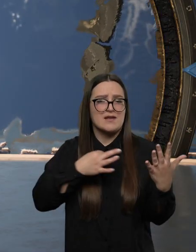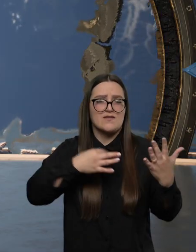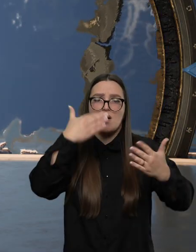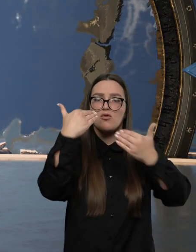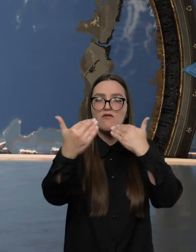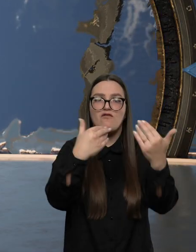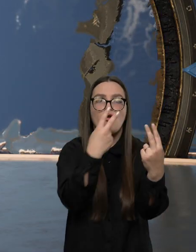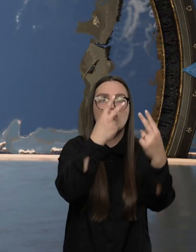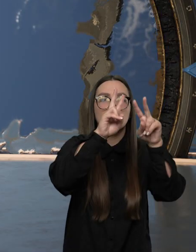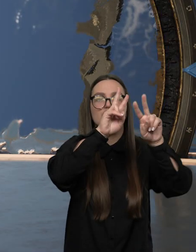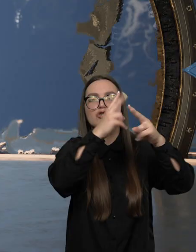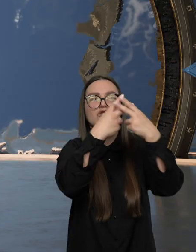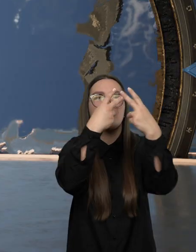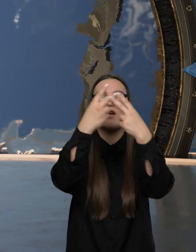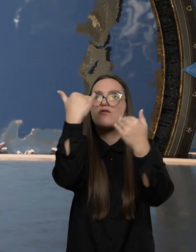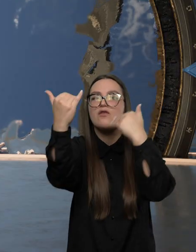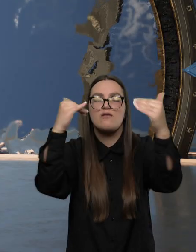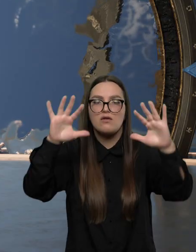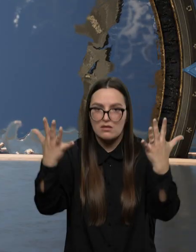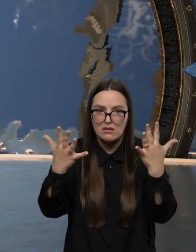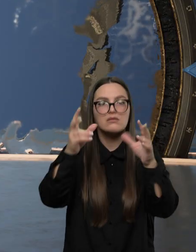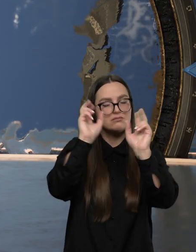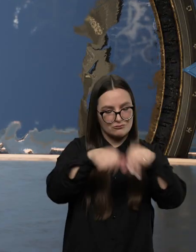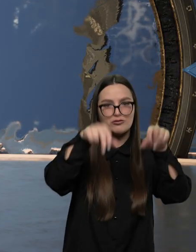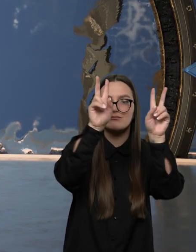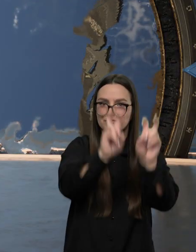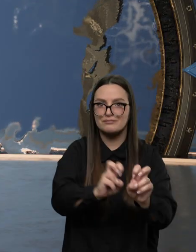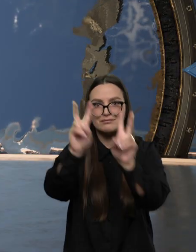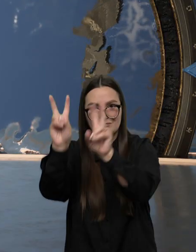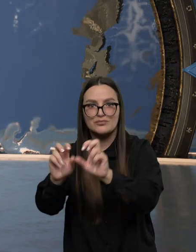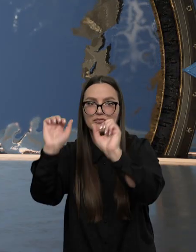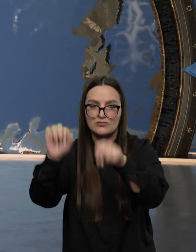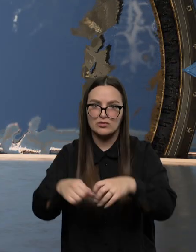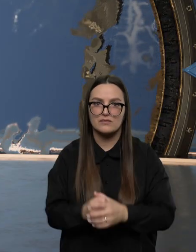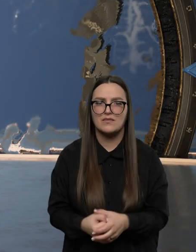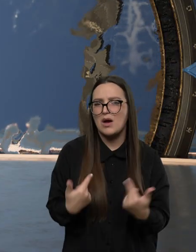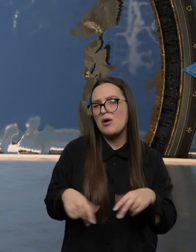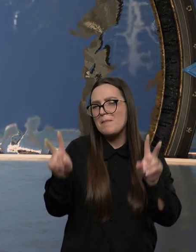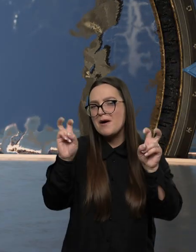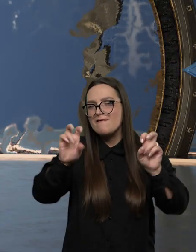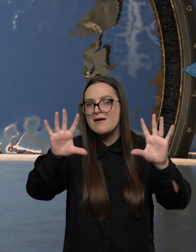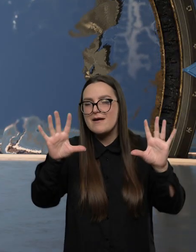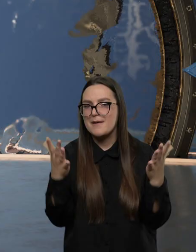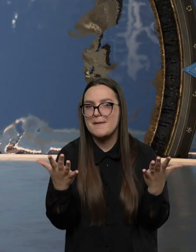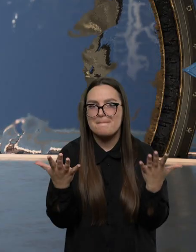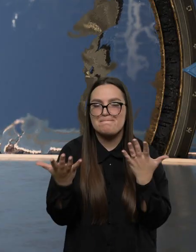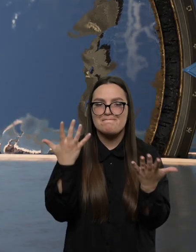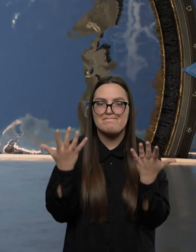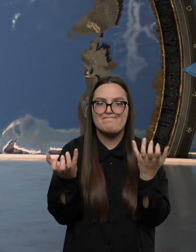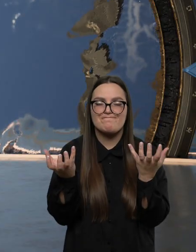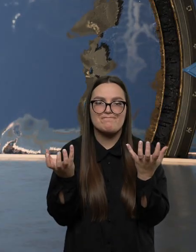kurį žvaigždžių rinkinį. Taip vadinamai, čia galbūt keiksmažodžių